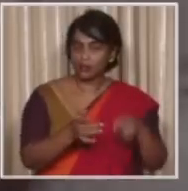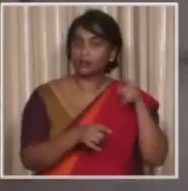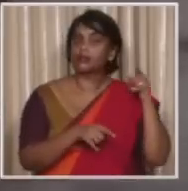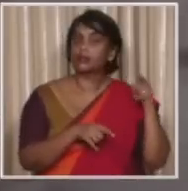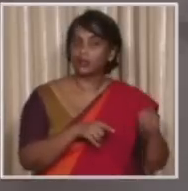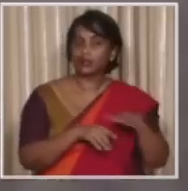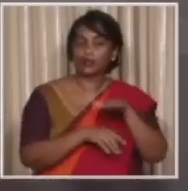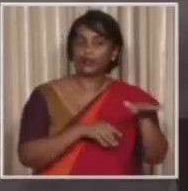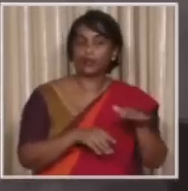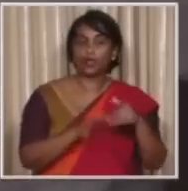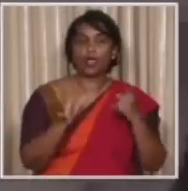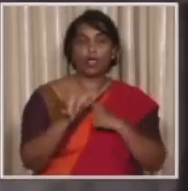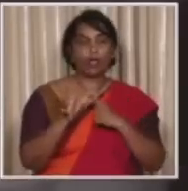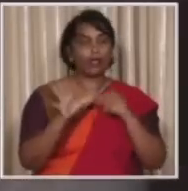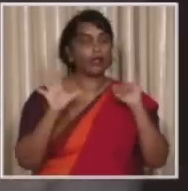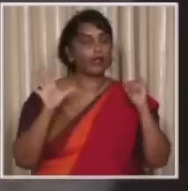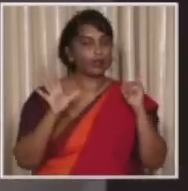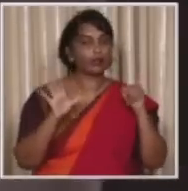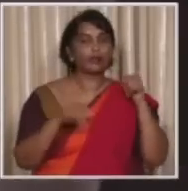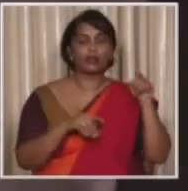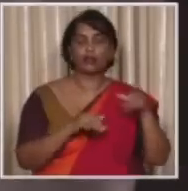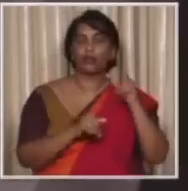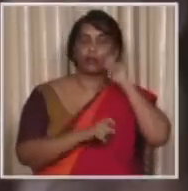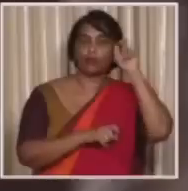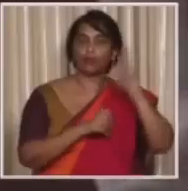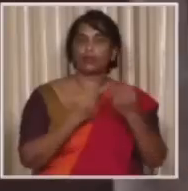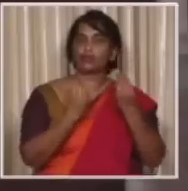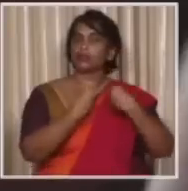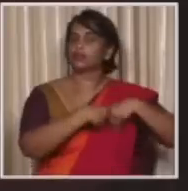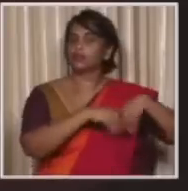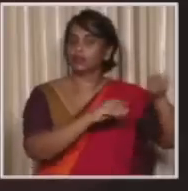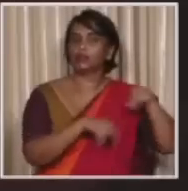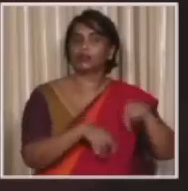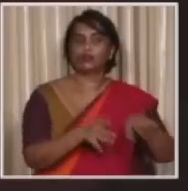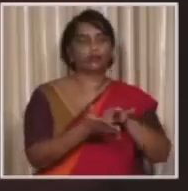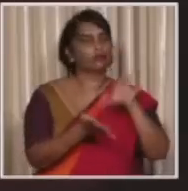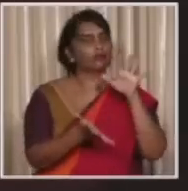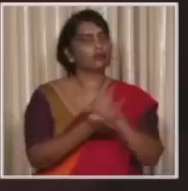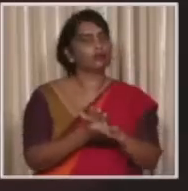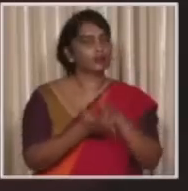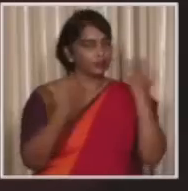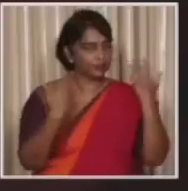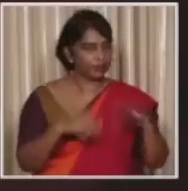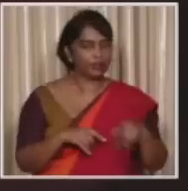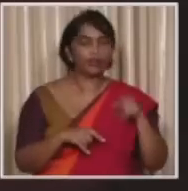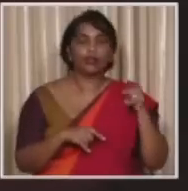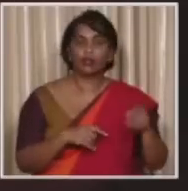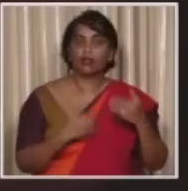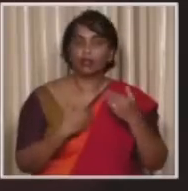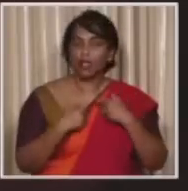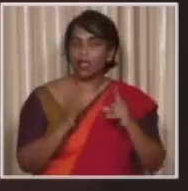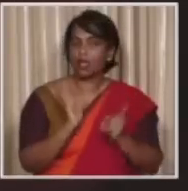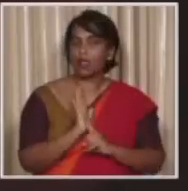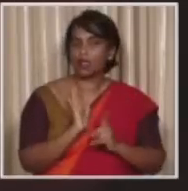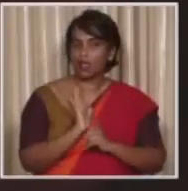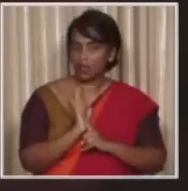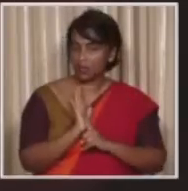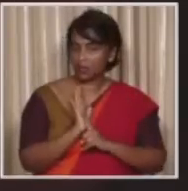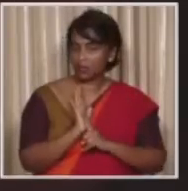ඒ ඉඩමේ අක්කර 60 ඒ අදාළ පුද්ගලයාට නිදහස් කරන්නට මේ වෙනකොට කටයුතු කරමින් සිටිනවා. අපේ ලග්ගල